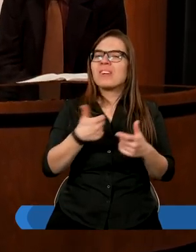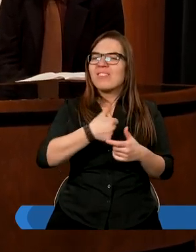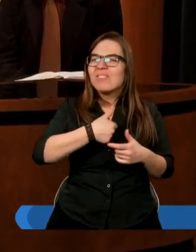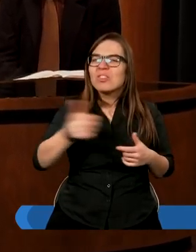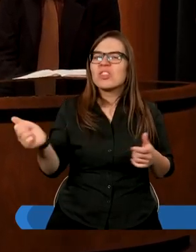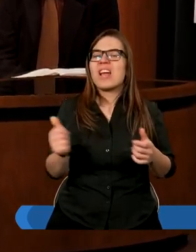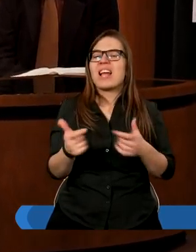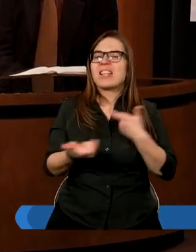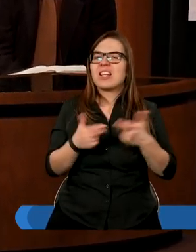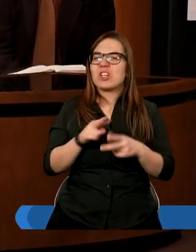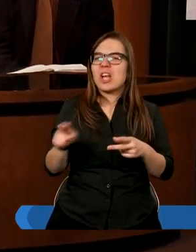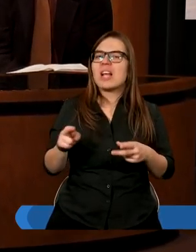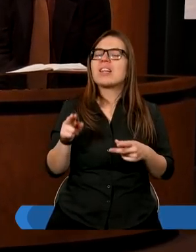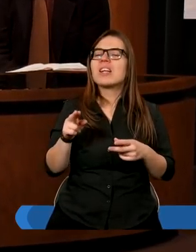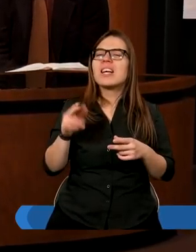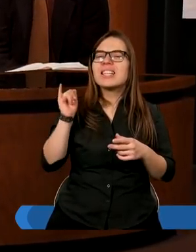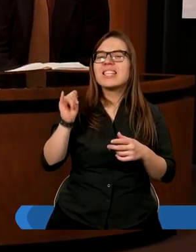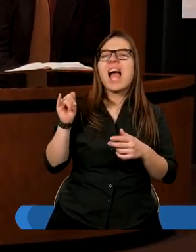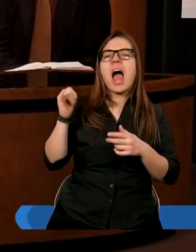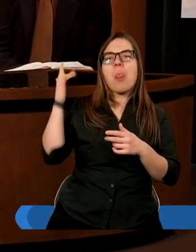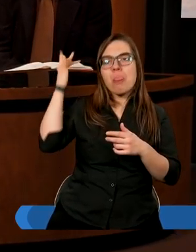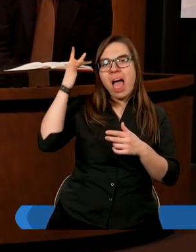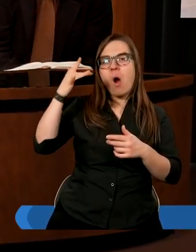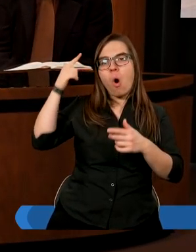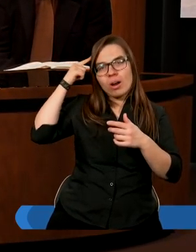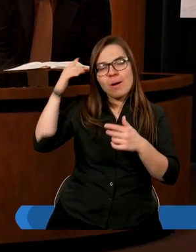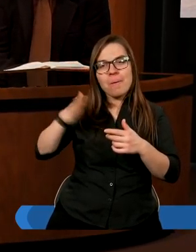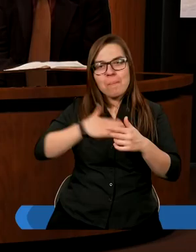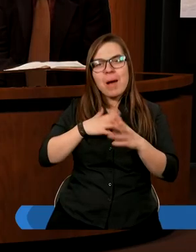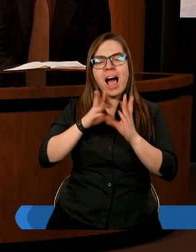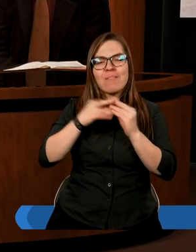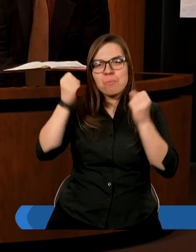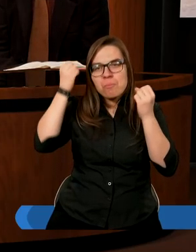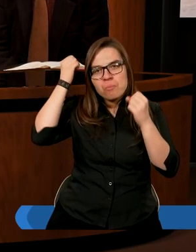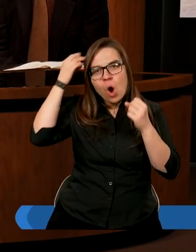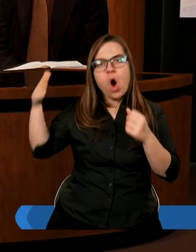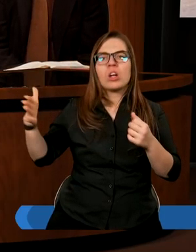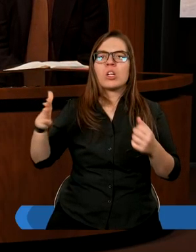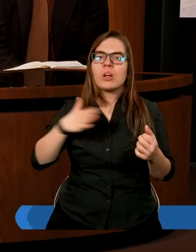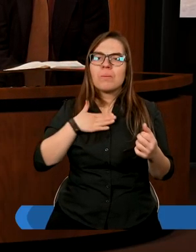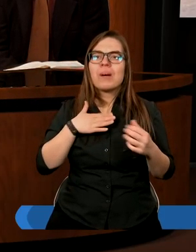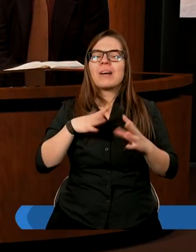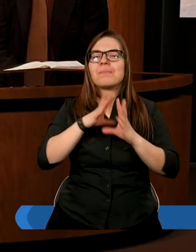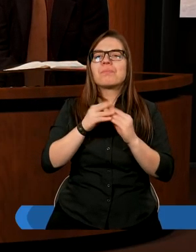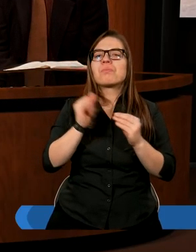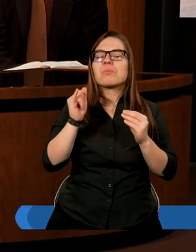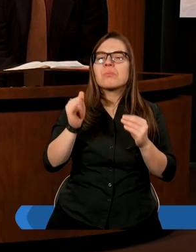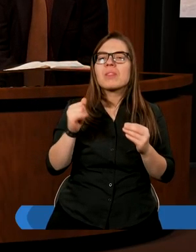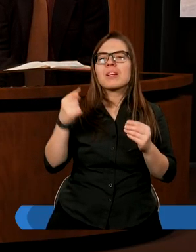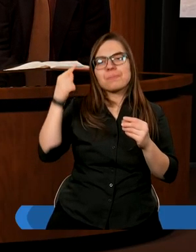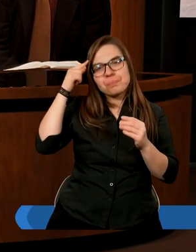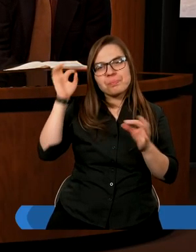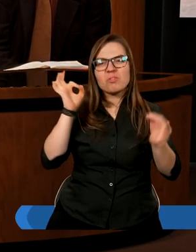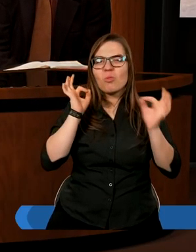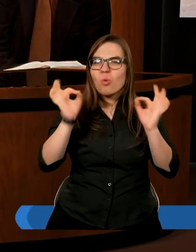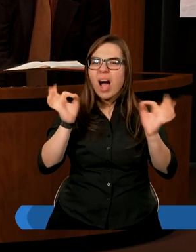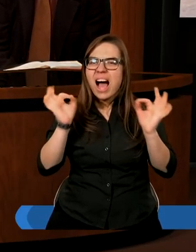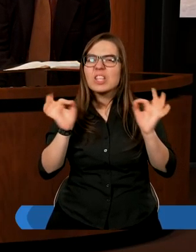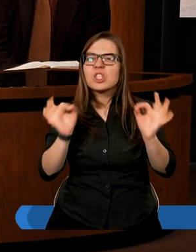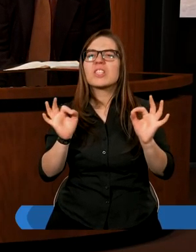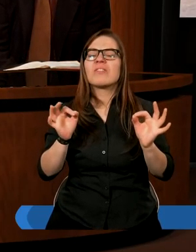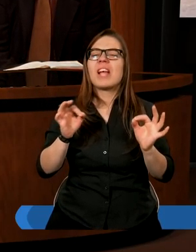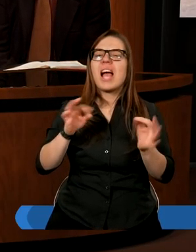owładnięci teologią i wszelkiego rodzaju mądrościami owszem z Biblii wypływającymi